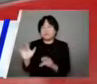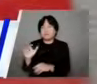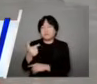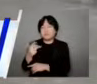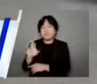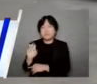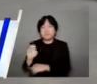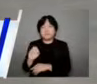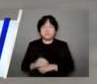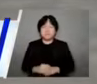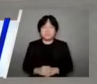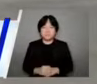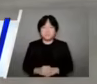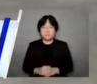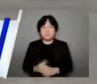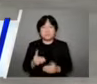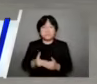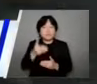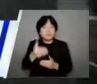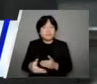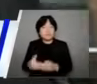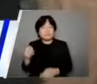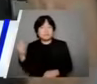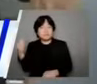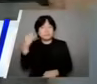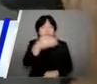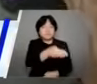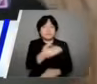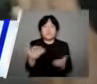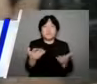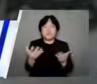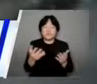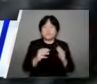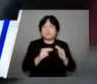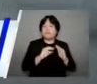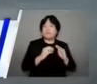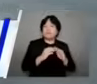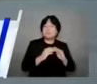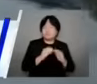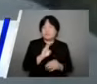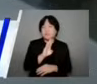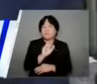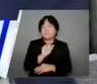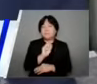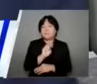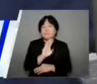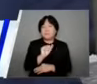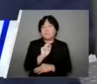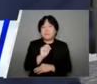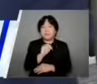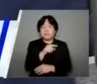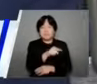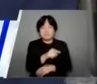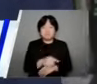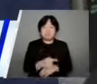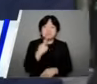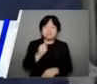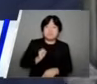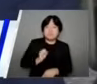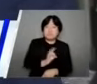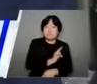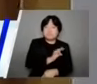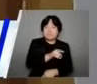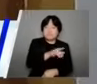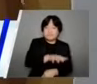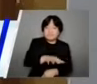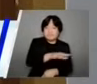Sunod na pumunta ang COMELEC sa munisipyo ng Banban. Sabi ng nadatnan na nilang staff ng Office of the Mayor, wala na umano silang komunikasyon kay